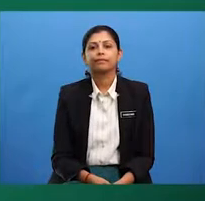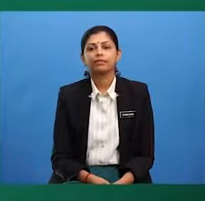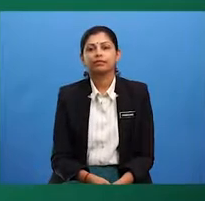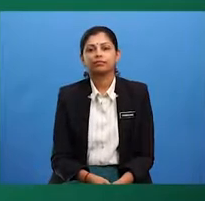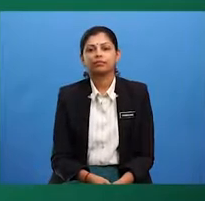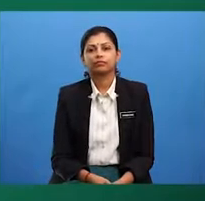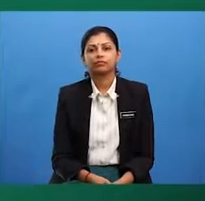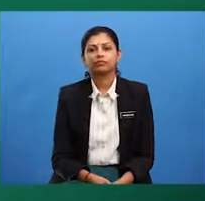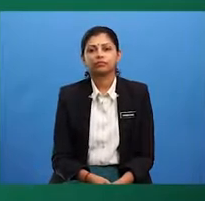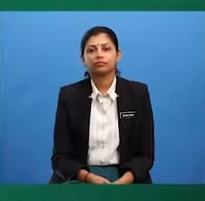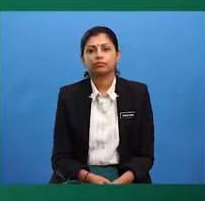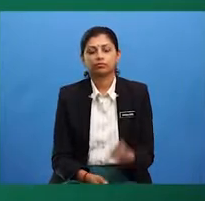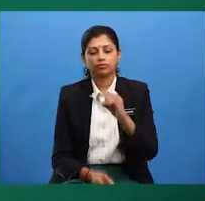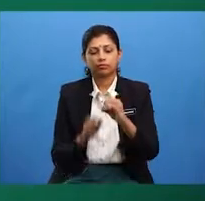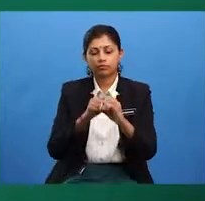membuat pengelasan tersebut.